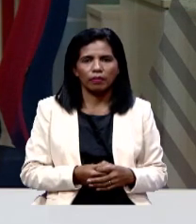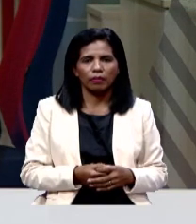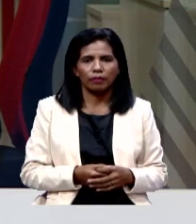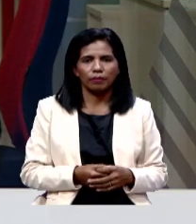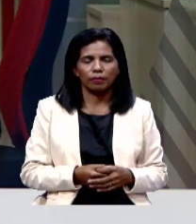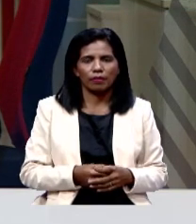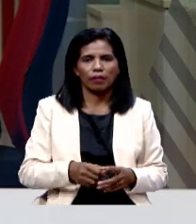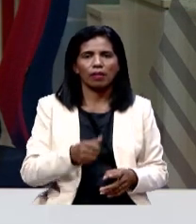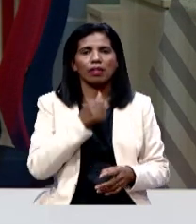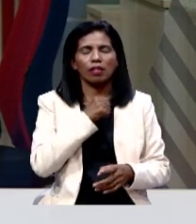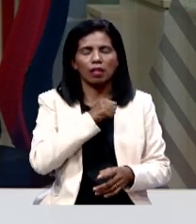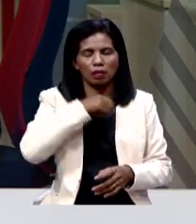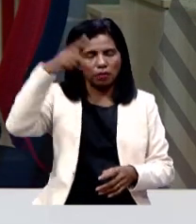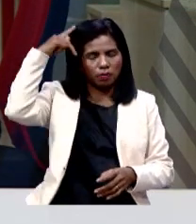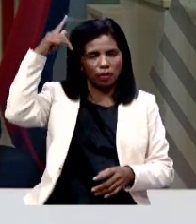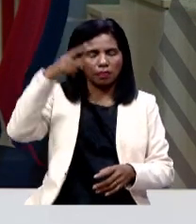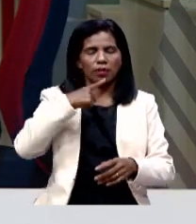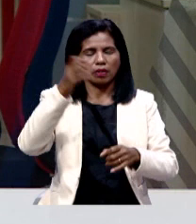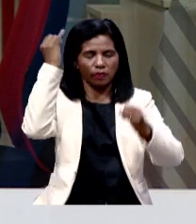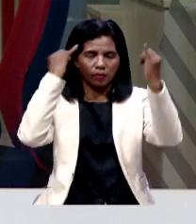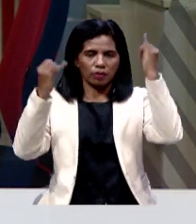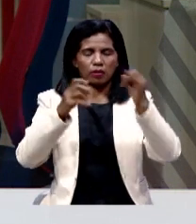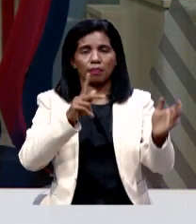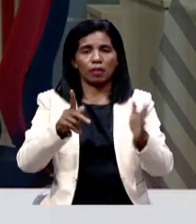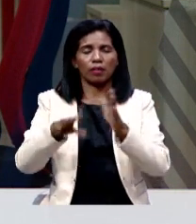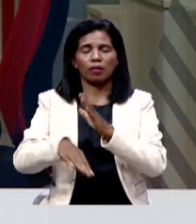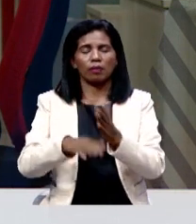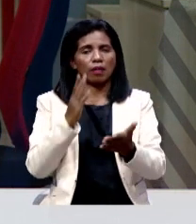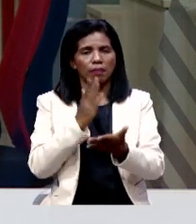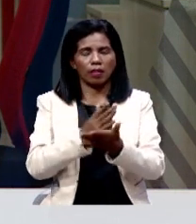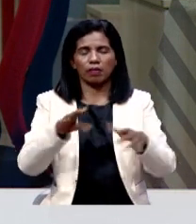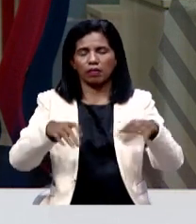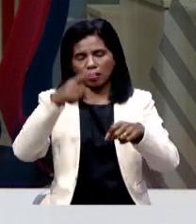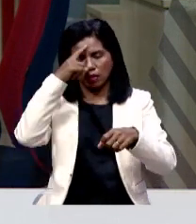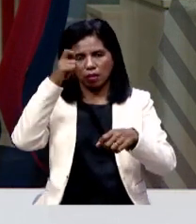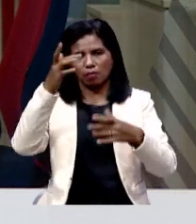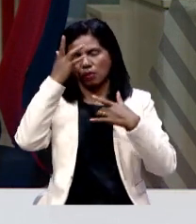Apa rezeita informasaun kona banya planu atau rezignaan tambah moras kankro?